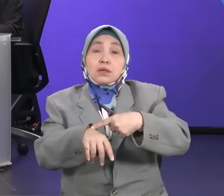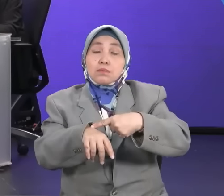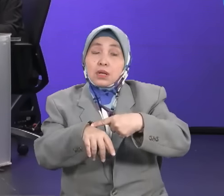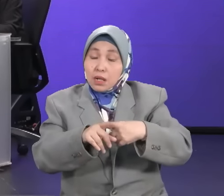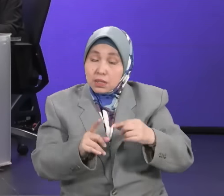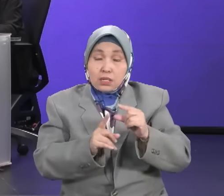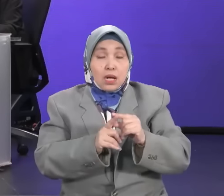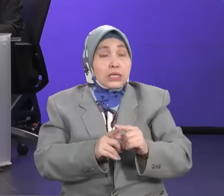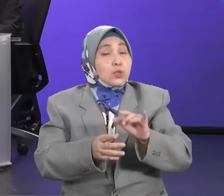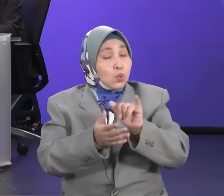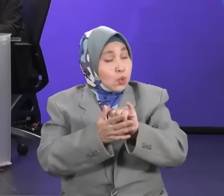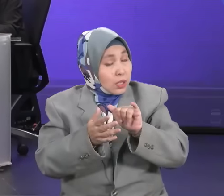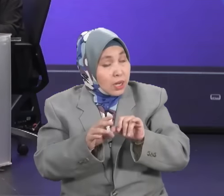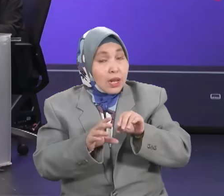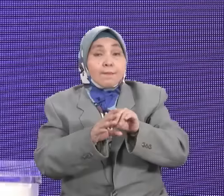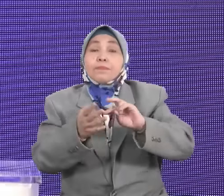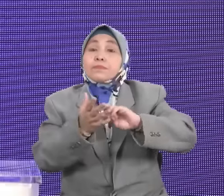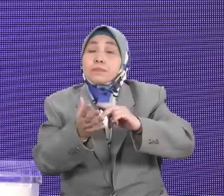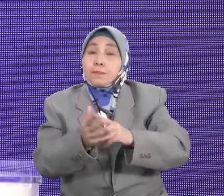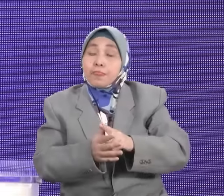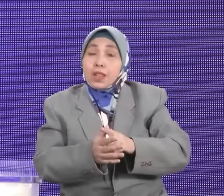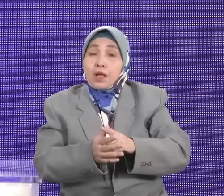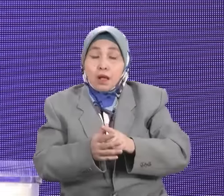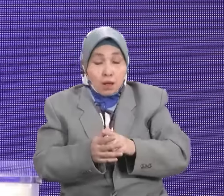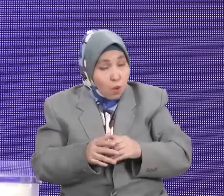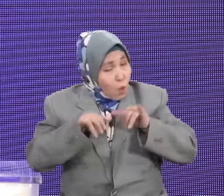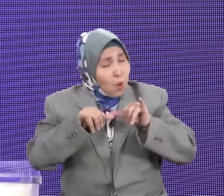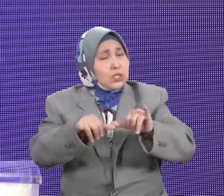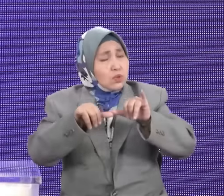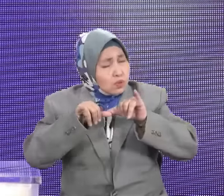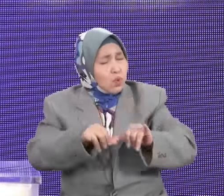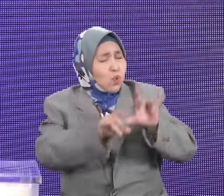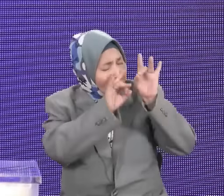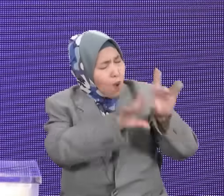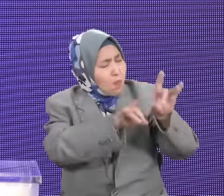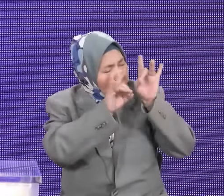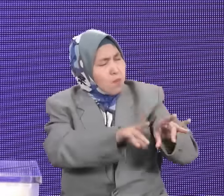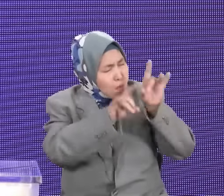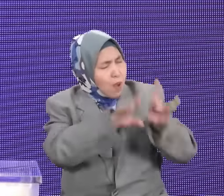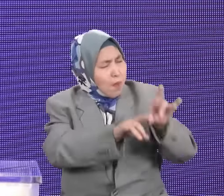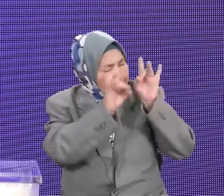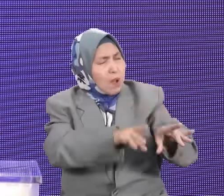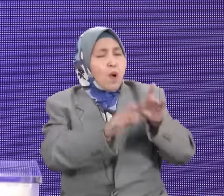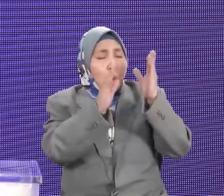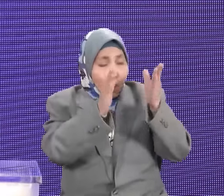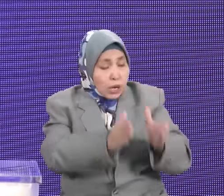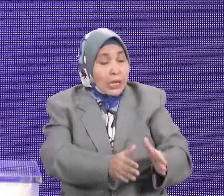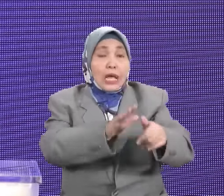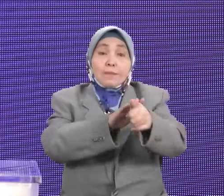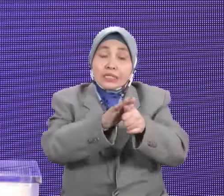anuhum itu dalam fi'il mudhoriq maksudnya ialah continue continuous kepada orang yang menyembunyikan